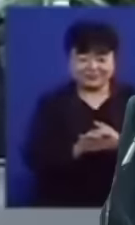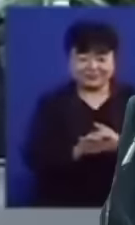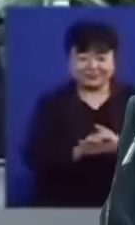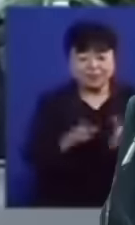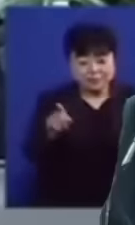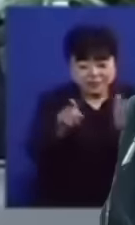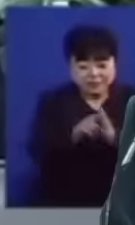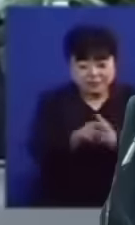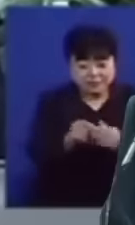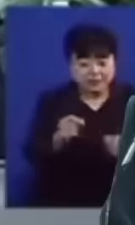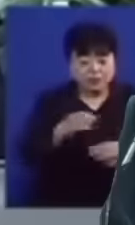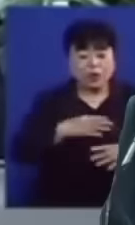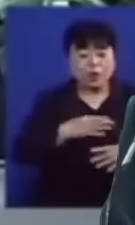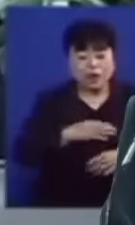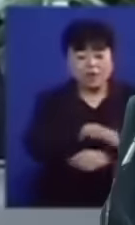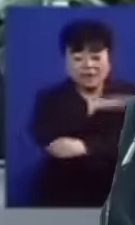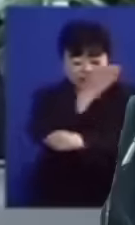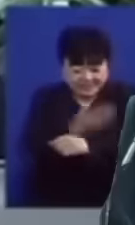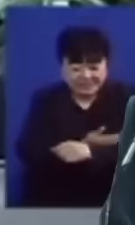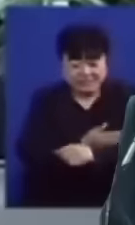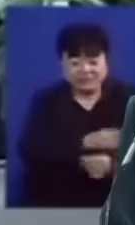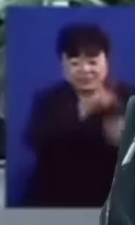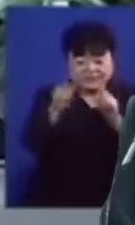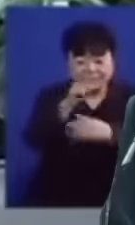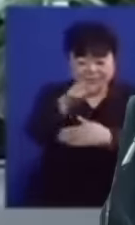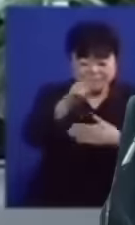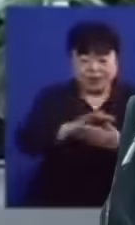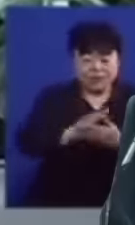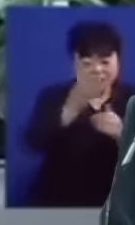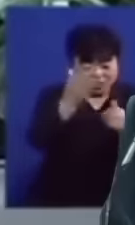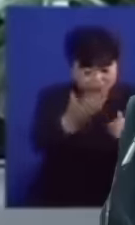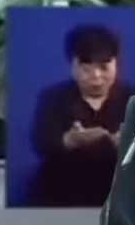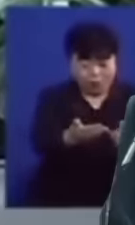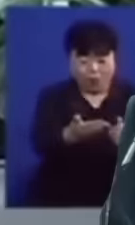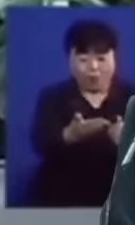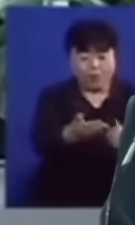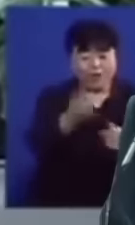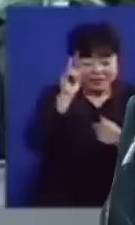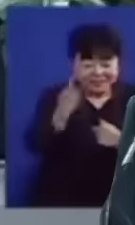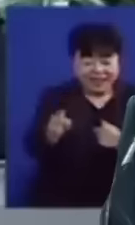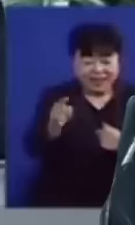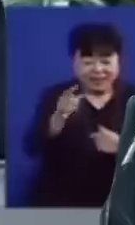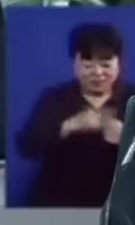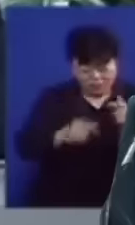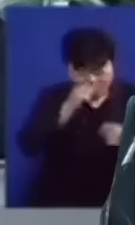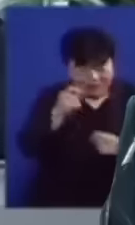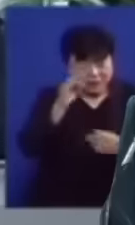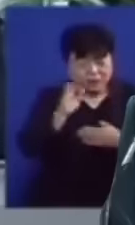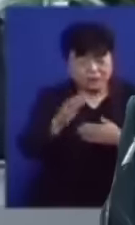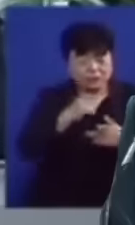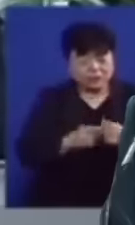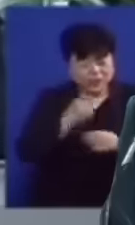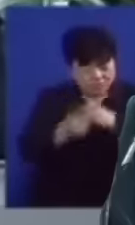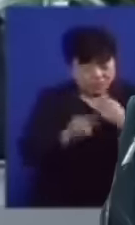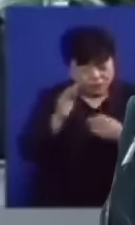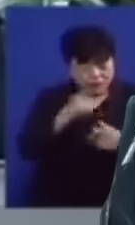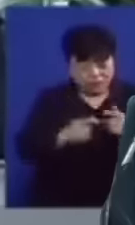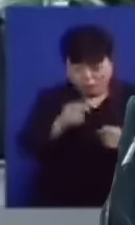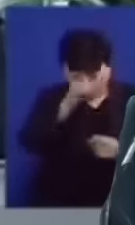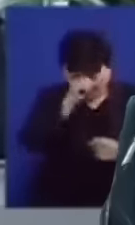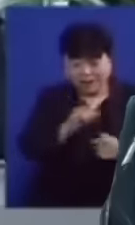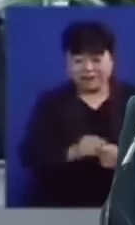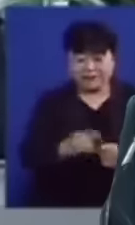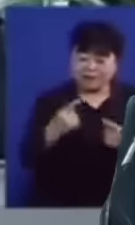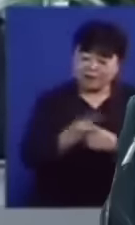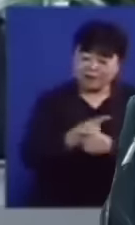그러므로 믿음은 놀라운 능력을 여러분 인생을 변화시켜서 내일은 오늘보다, 다음 달은 금번들보다, 명년은